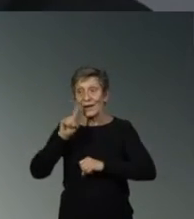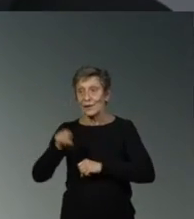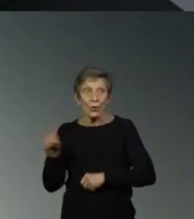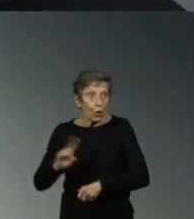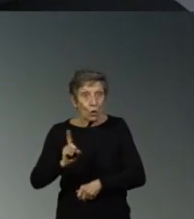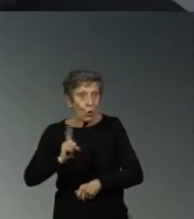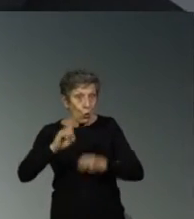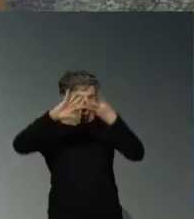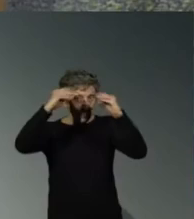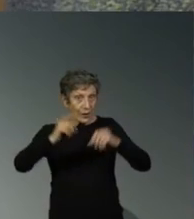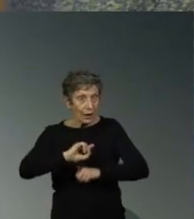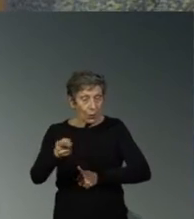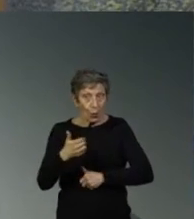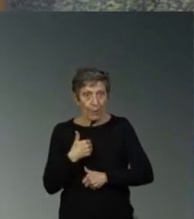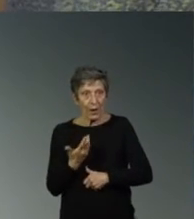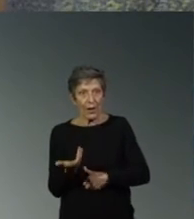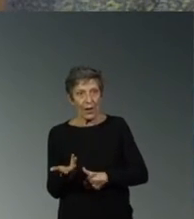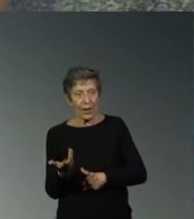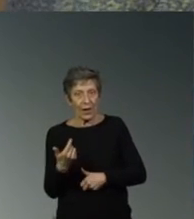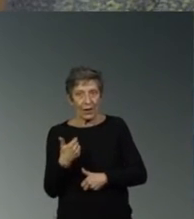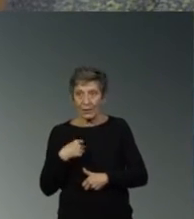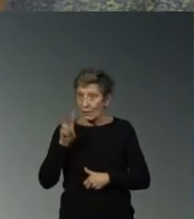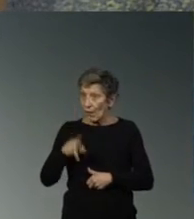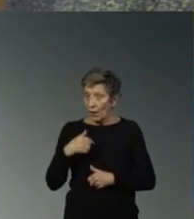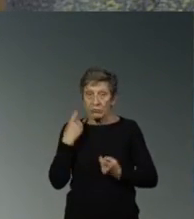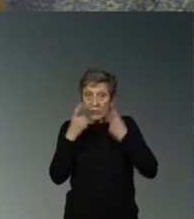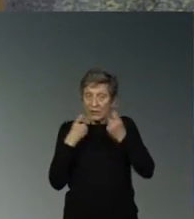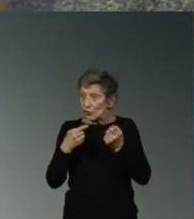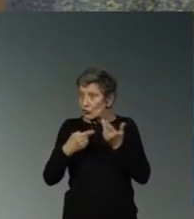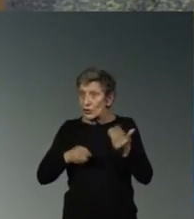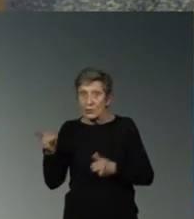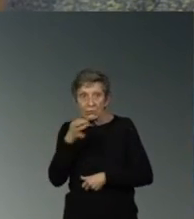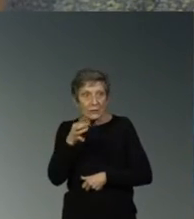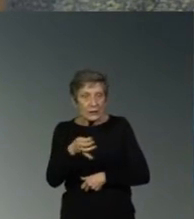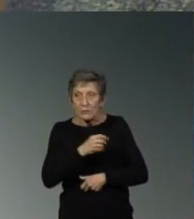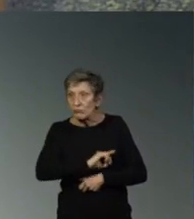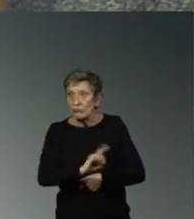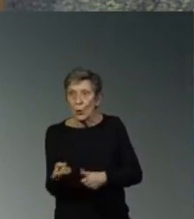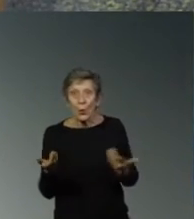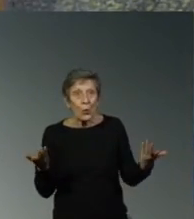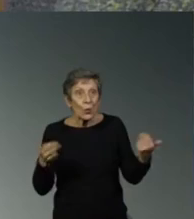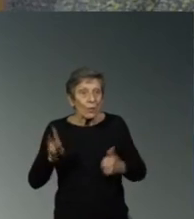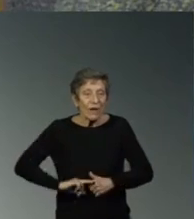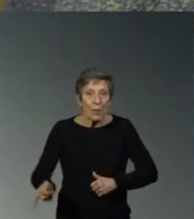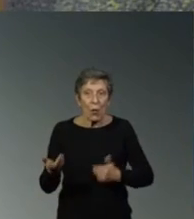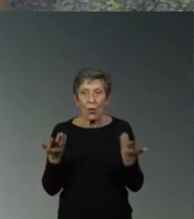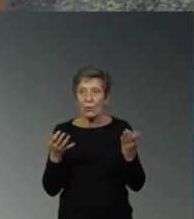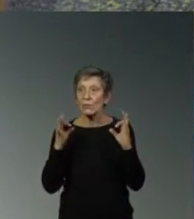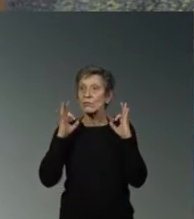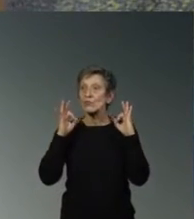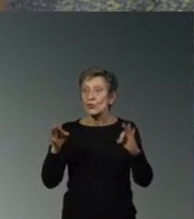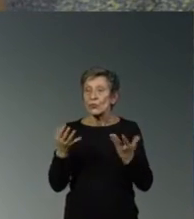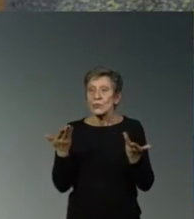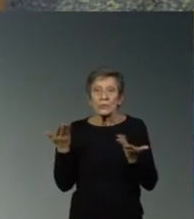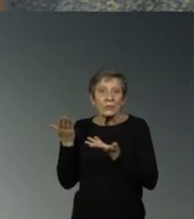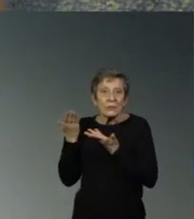abstrait, mais c'est juste que je me suis pas tellement penchée sur toutes ces questions. À vrai dire, c'est ce que disait Emilien, à savoir que